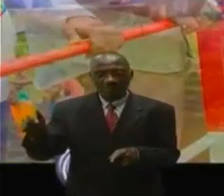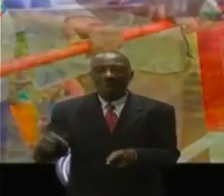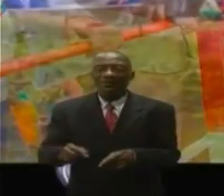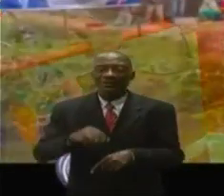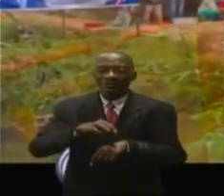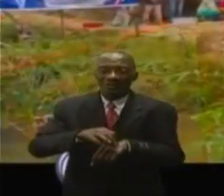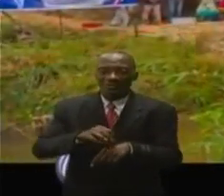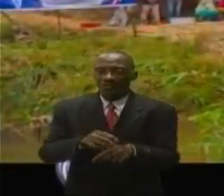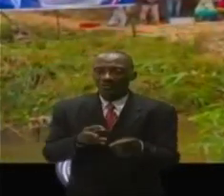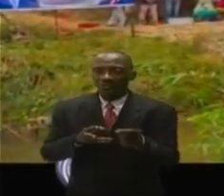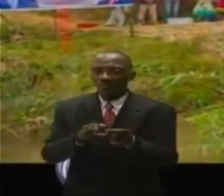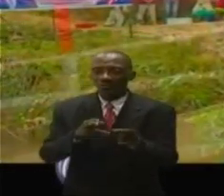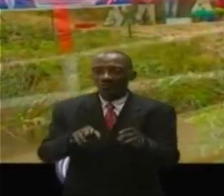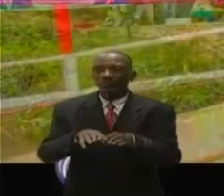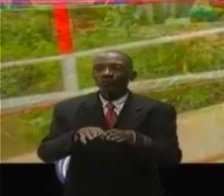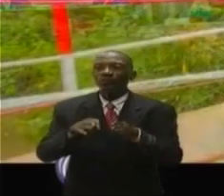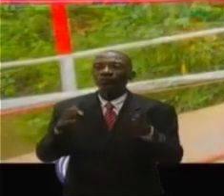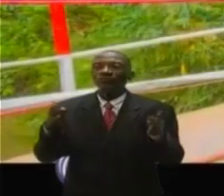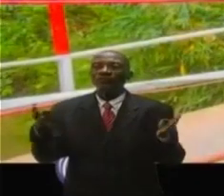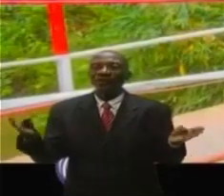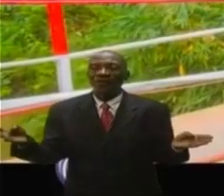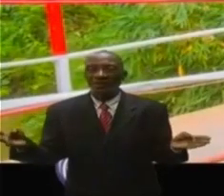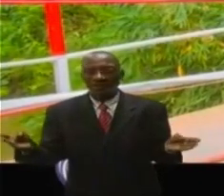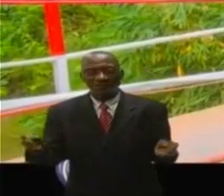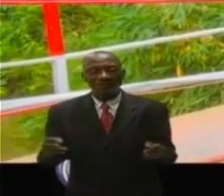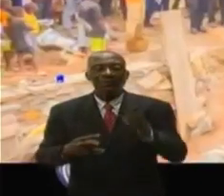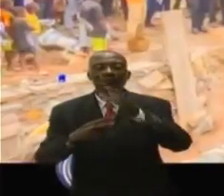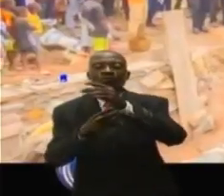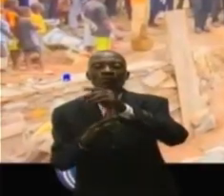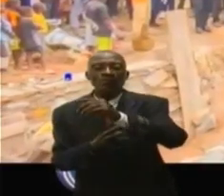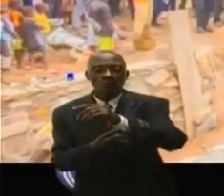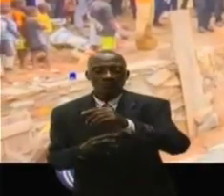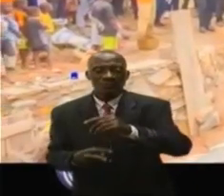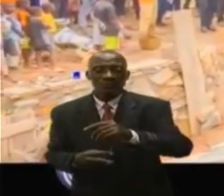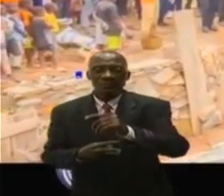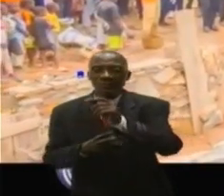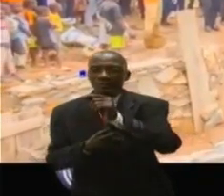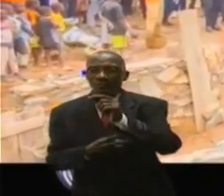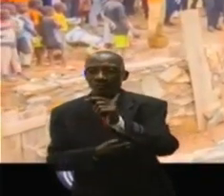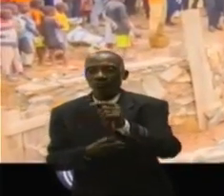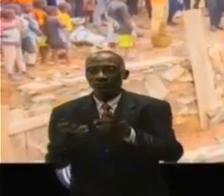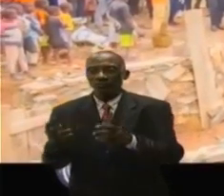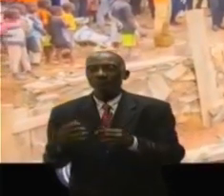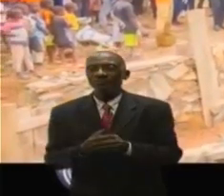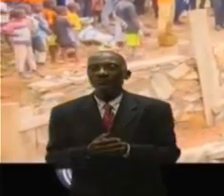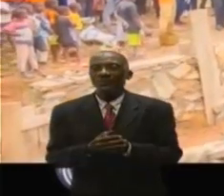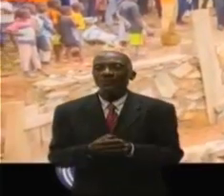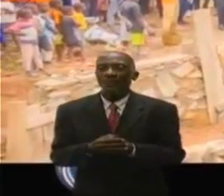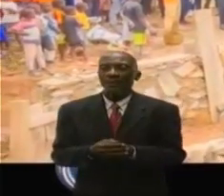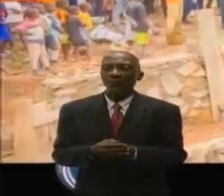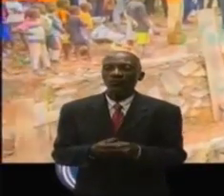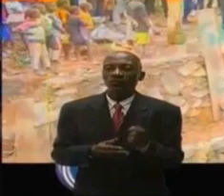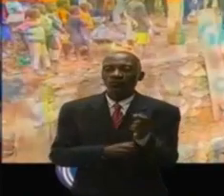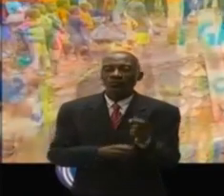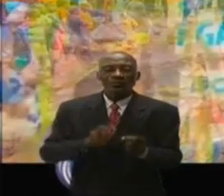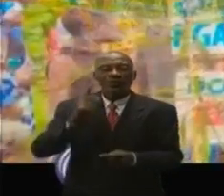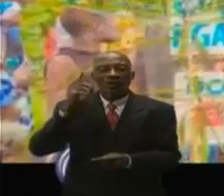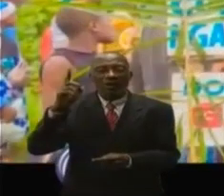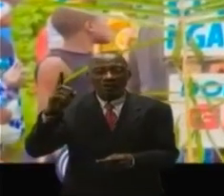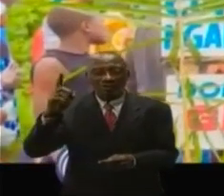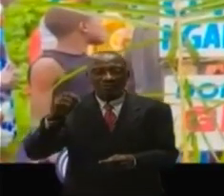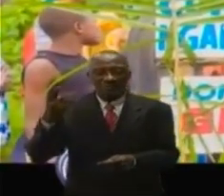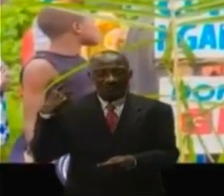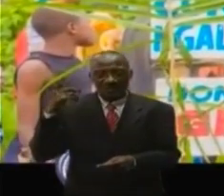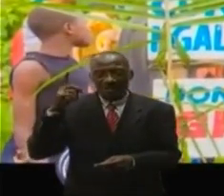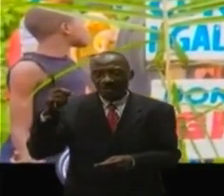Ngomama afin de faciliter la traversée de la population dans les deux sens. L'initiateur et promoteur de la fondation Grâce Bilolo a saisi cette occasion